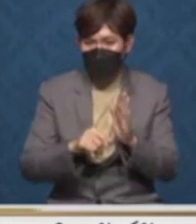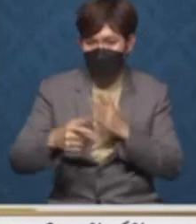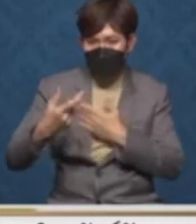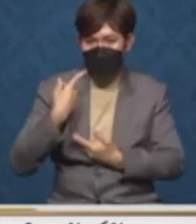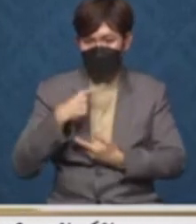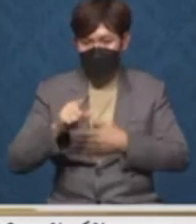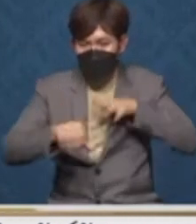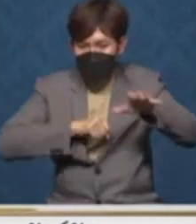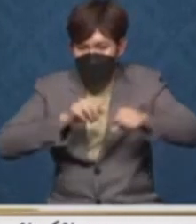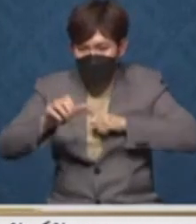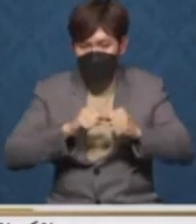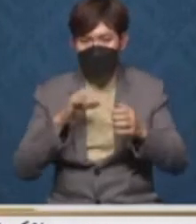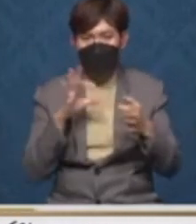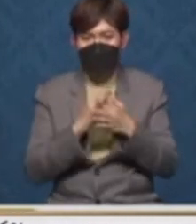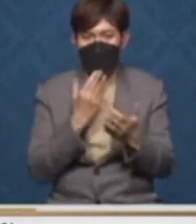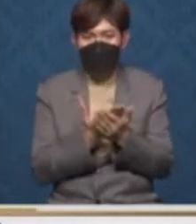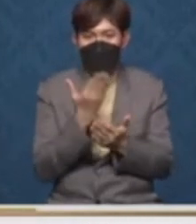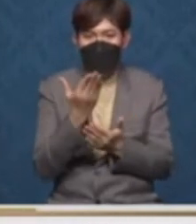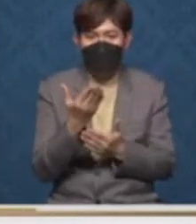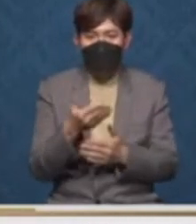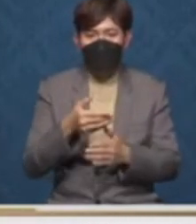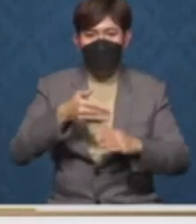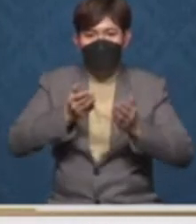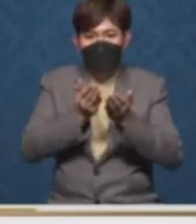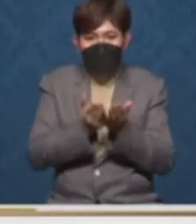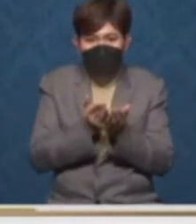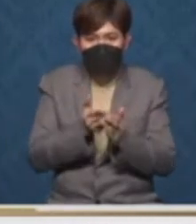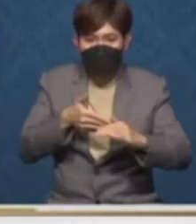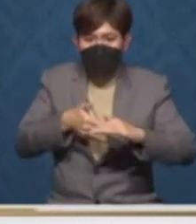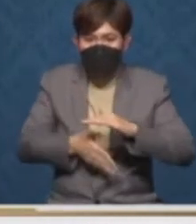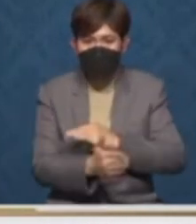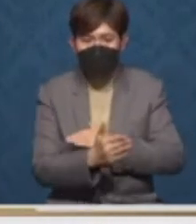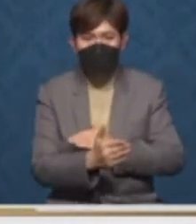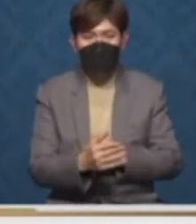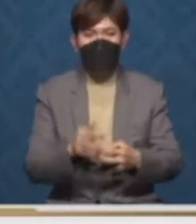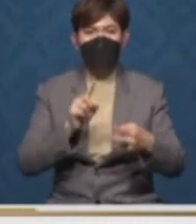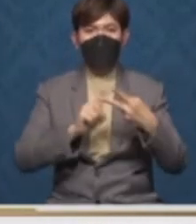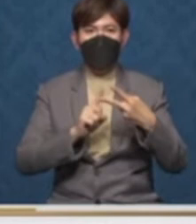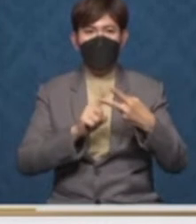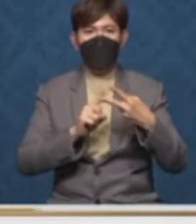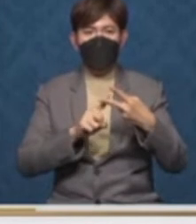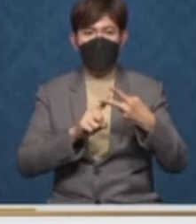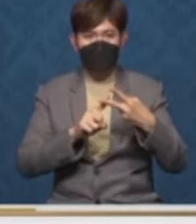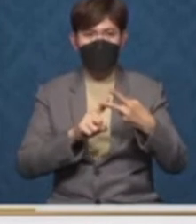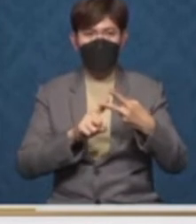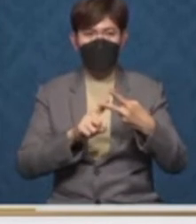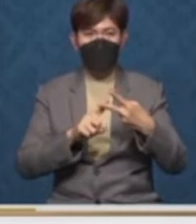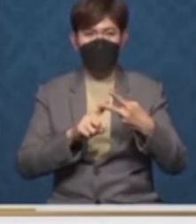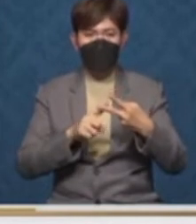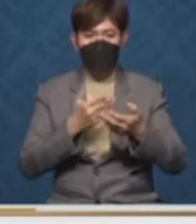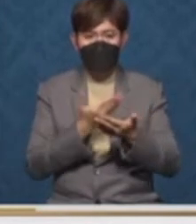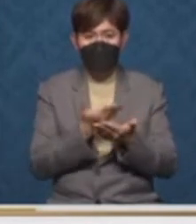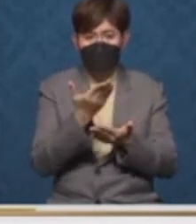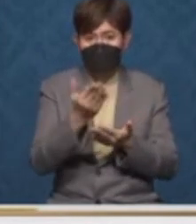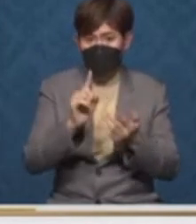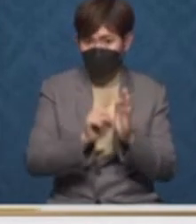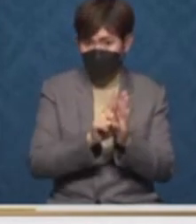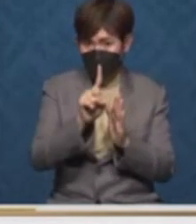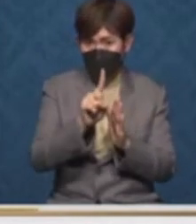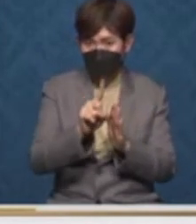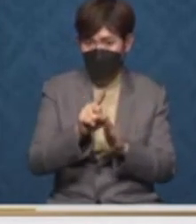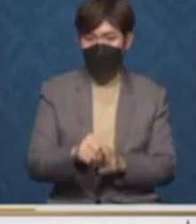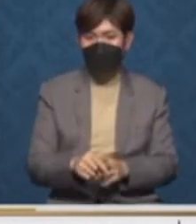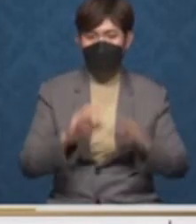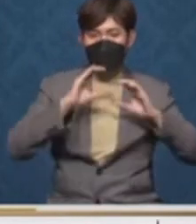การจัดซื้อเรือดำน้ำ 2. การซื้อเรือดำน้ำลำที่1ไม่ได้เป็นการซื้อขายแบบ G2G จ